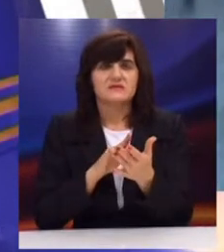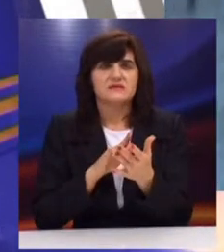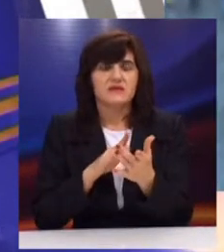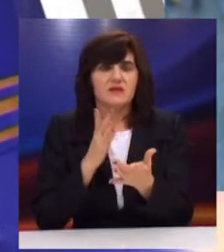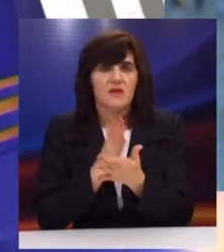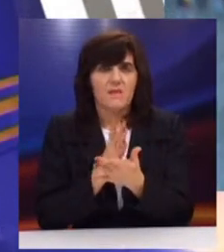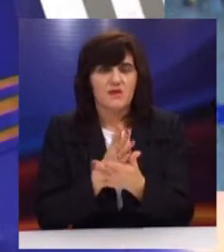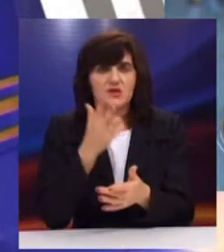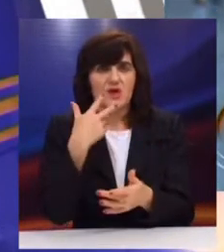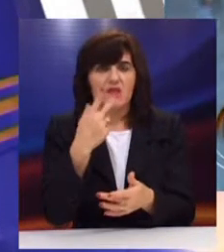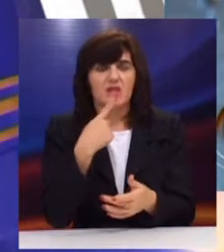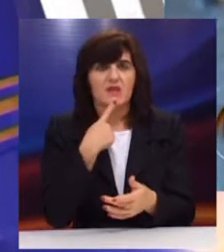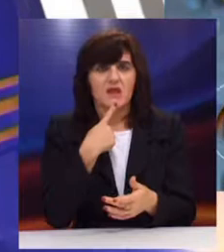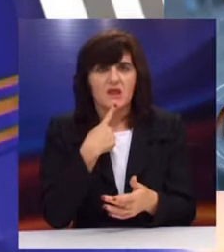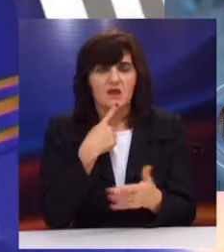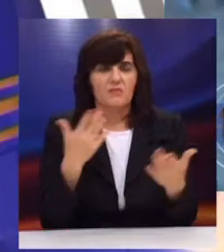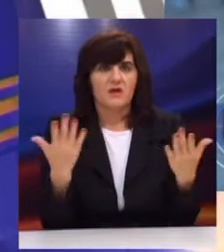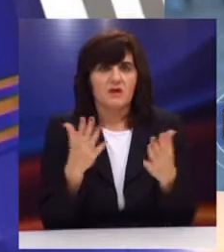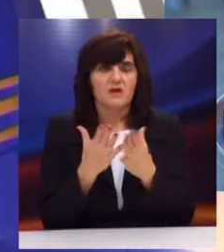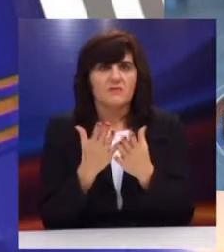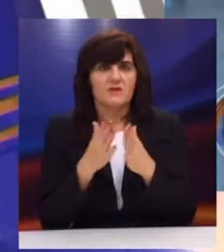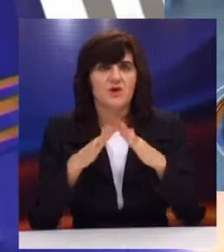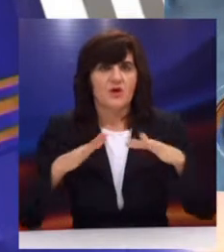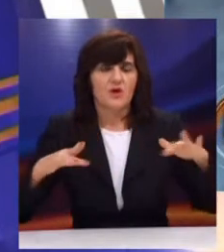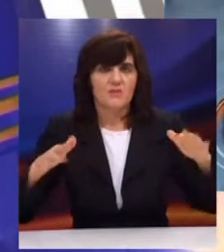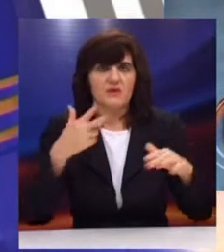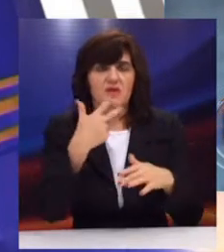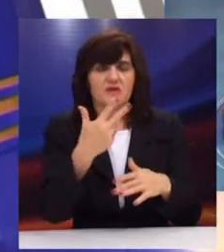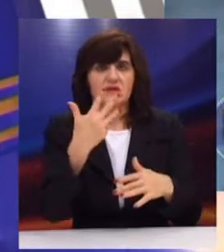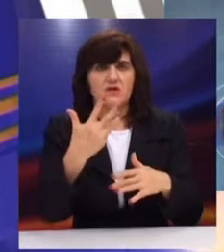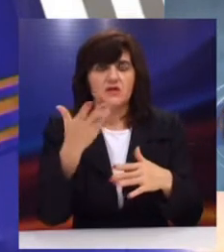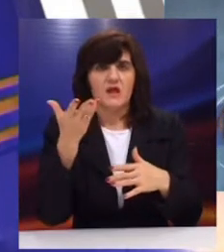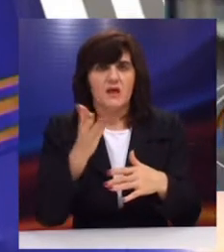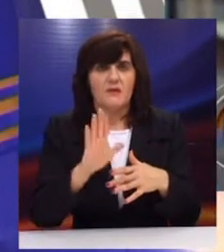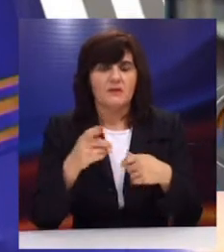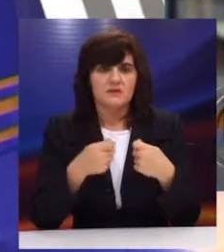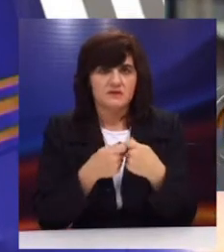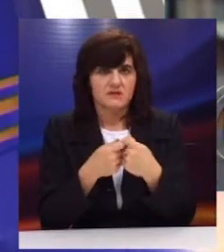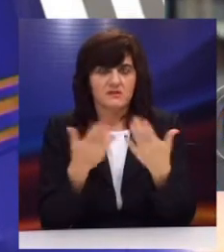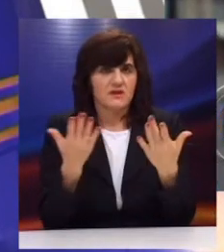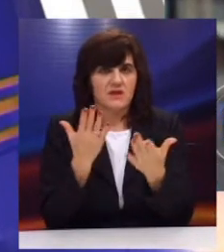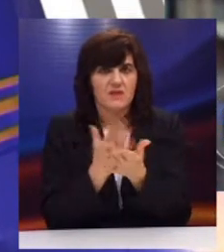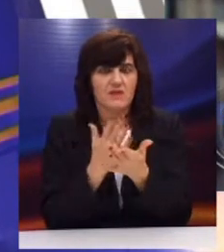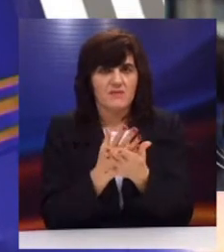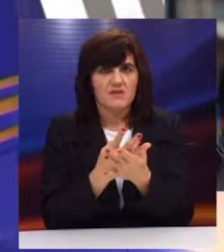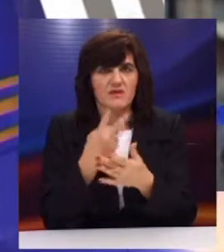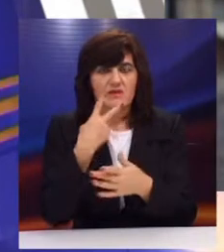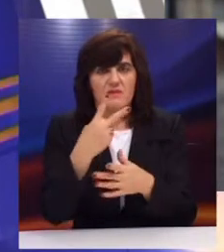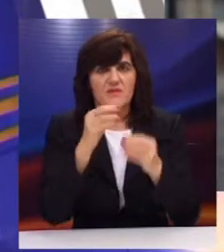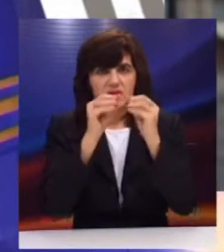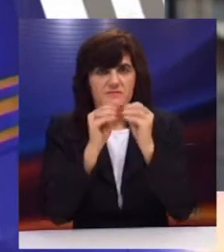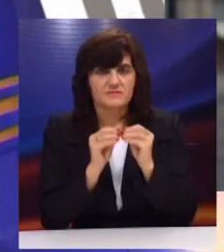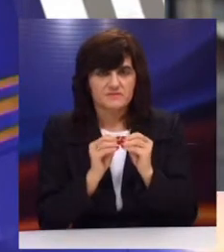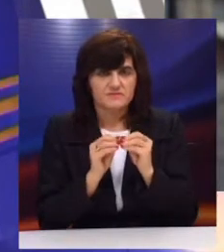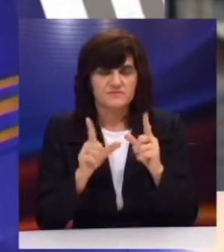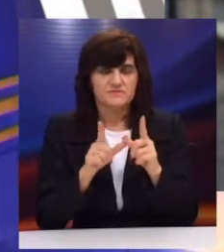Centralna manifestacija će se održati 30. oktobra, na kojoj će se okupiti 34 predstavnika organizacije, gde će biti održane dve tribine,